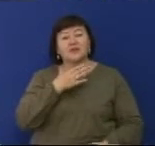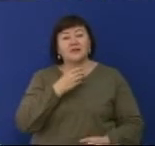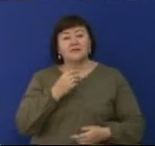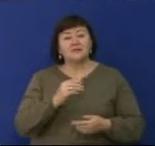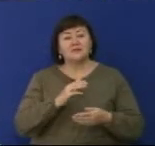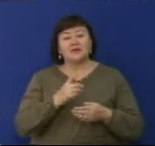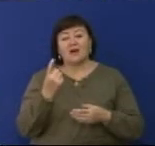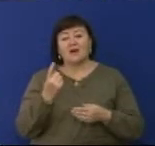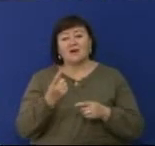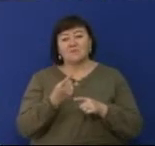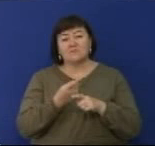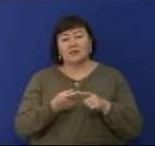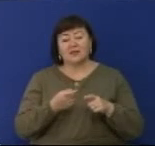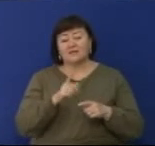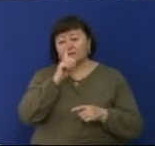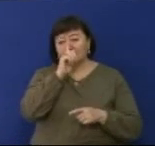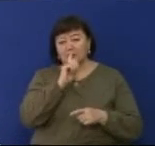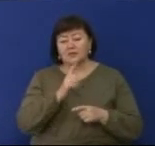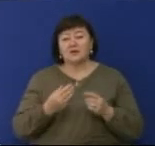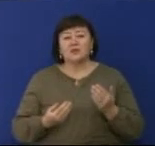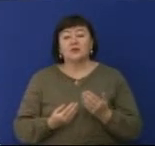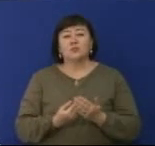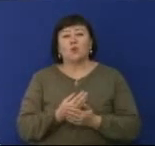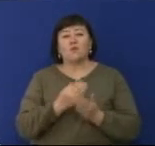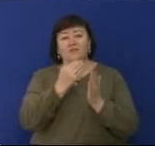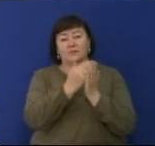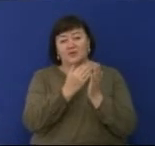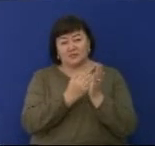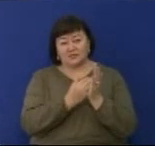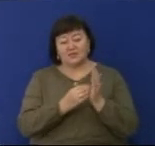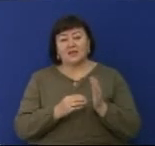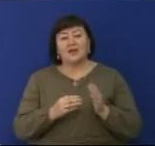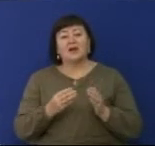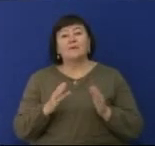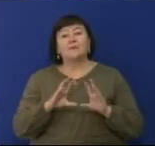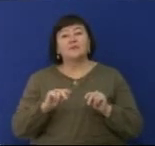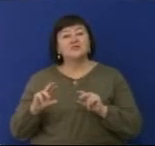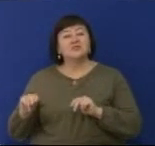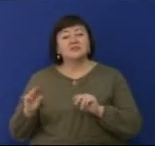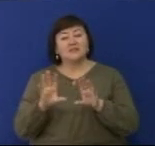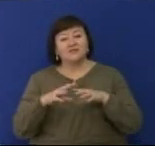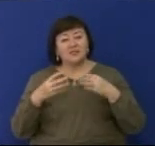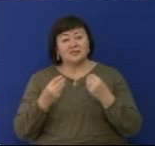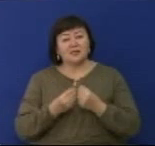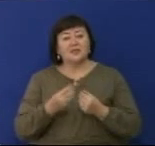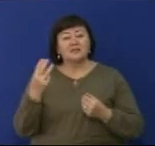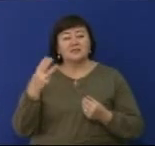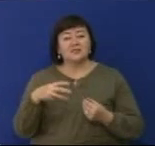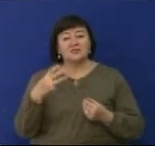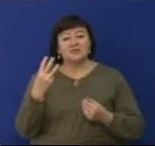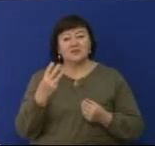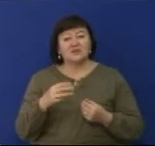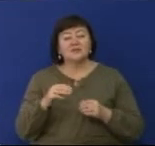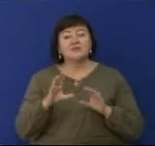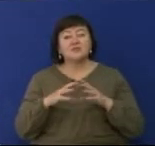неполный месяц реализации новые жилищные программы бах tout bas и заявки для участия в ней подали 393 многодетной семьи напомним